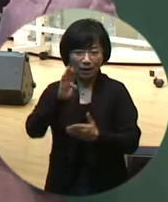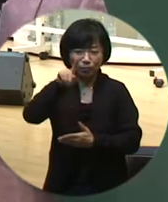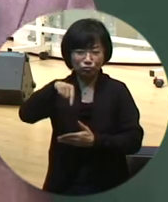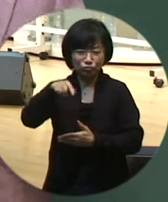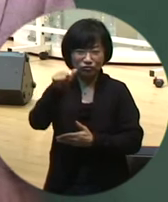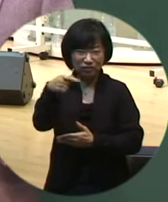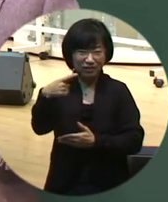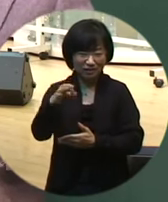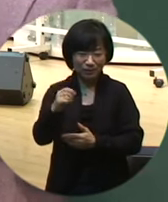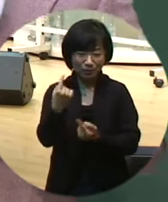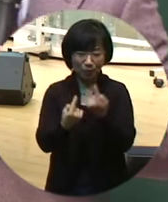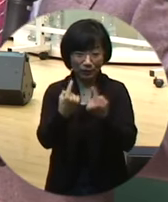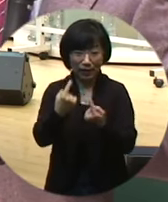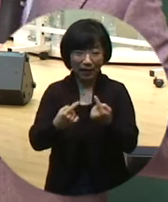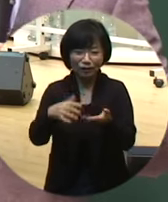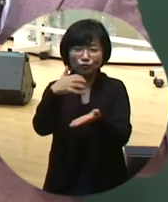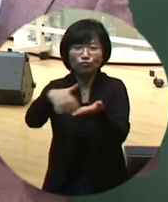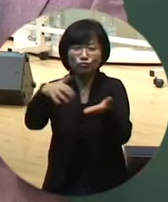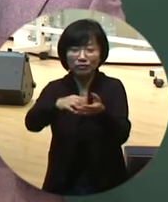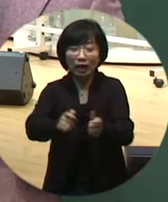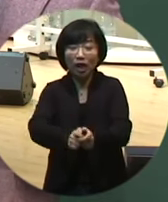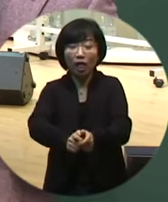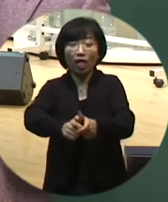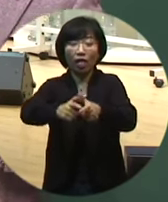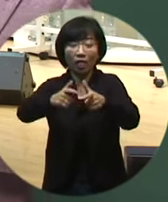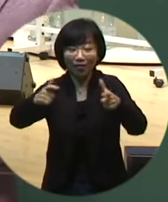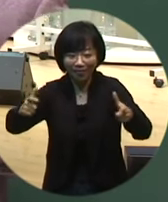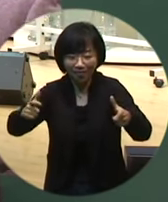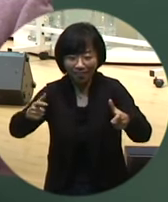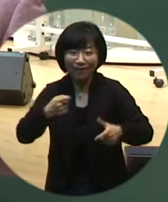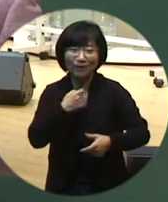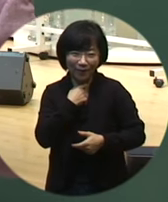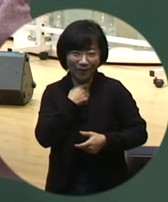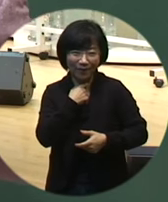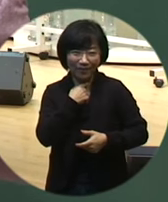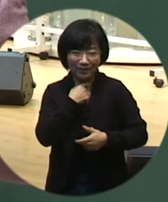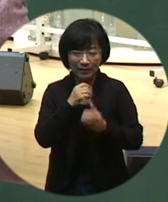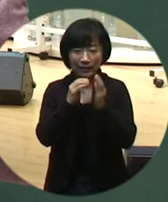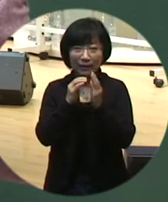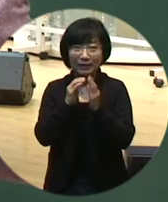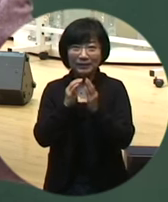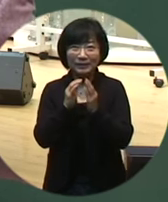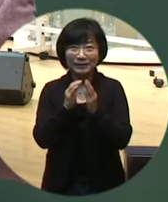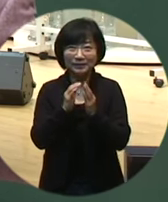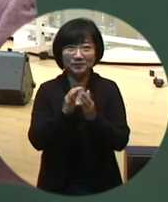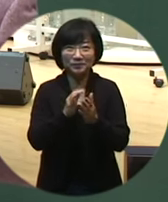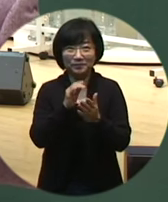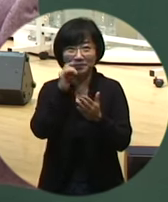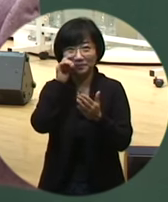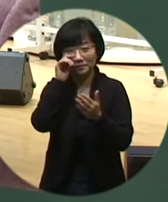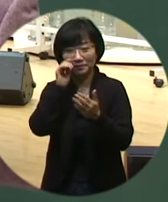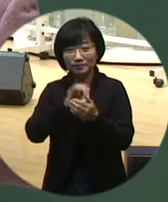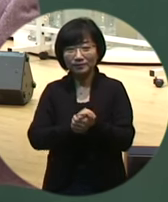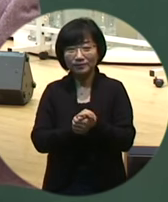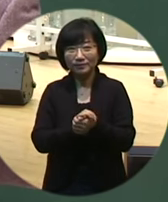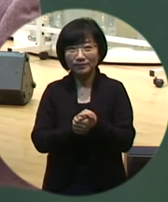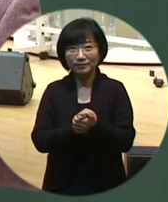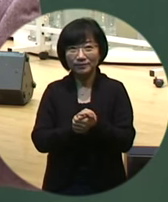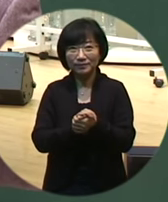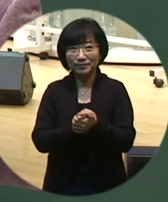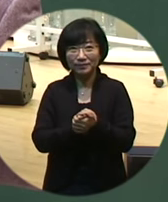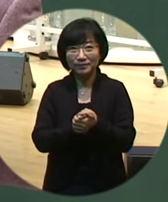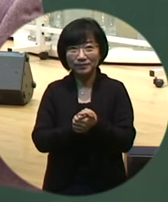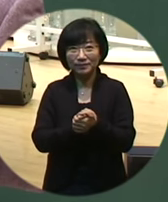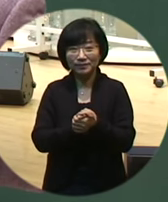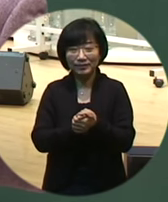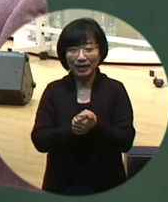topic really wasn't really church revival. 교회 부흥이라는 기도 제목을 잡았으면 잘 잡은 건데 단어는 부흥이지만 실상은 내면